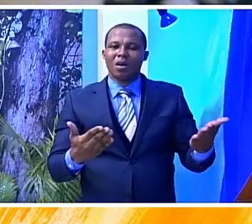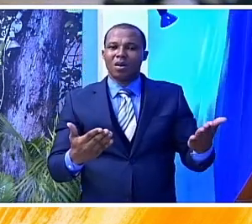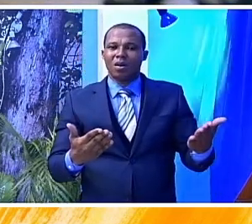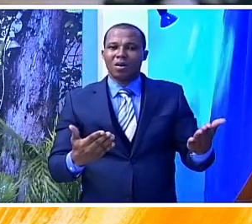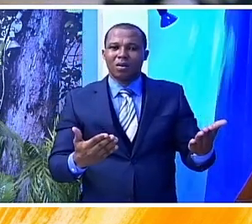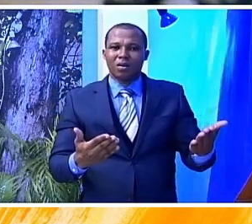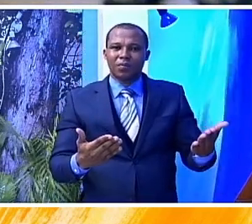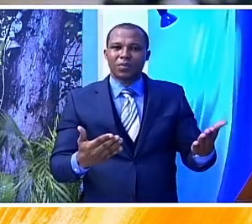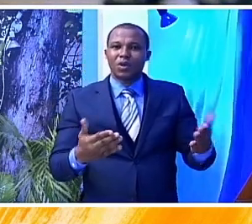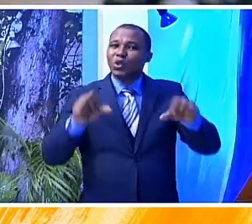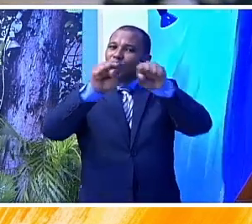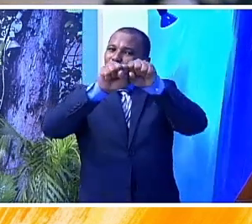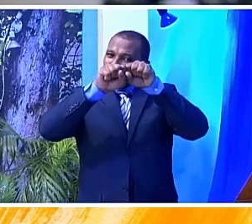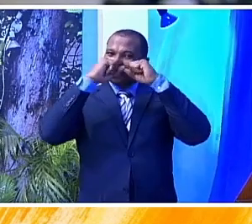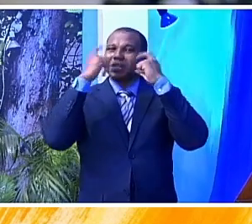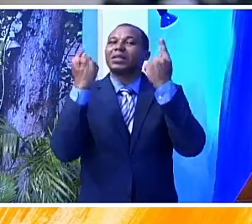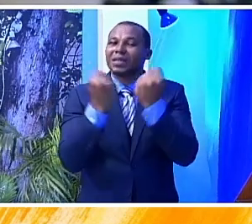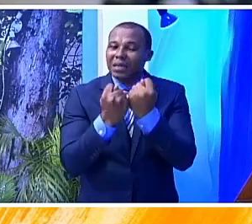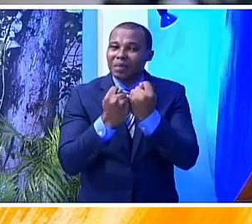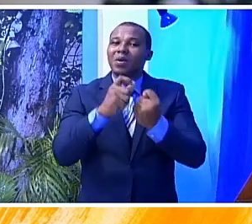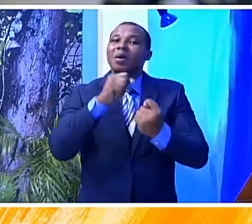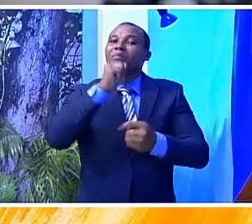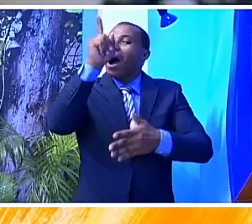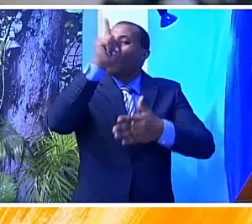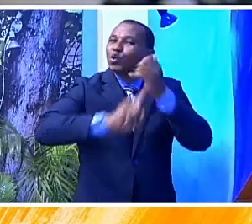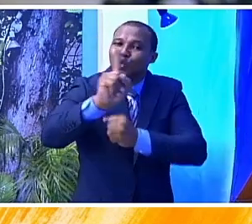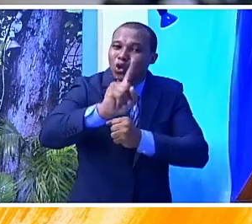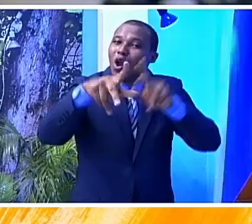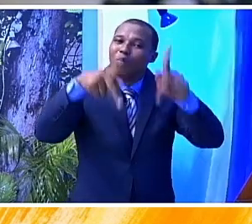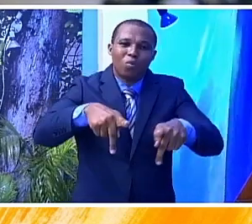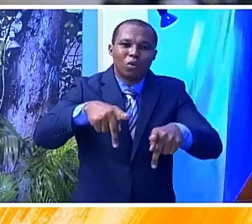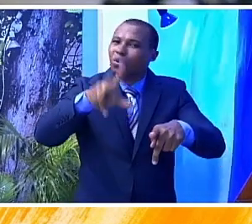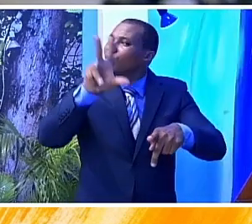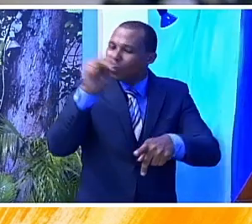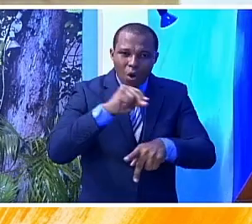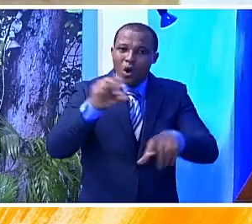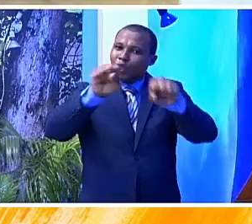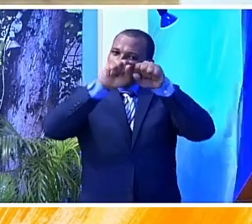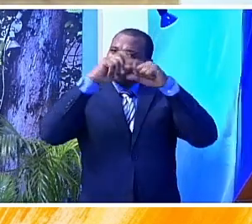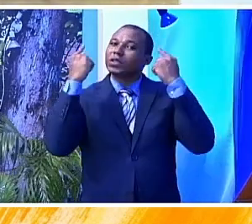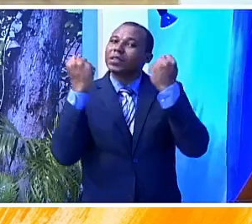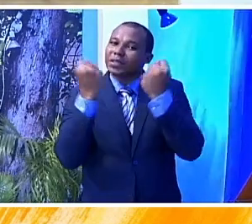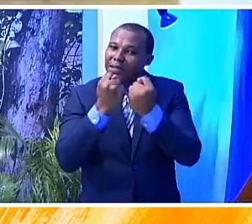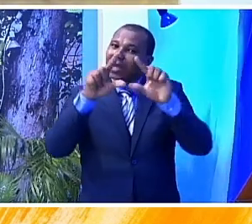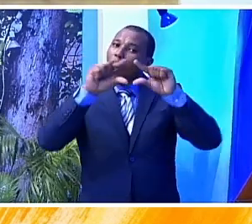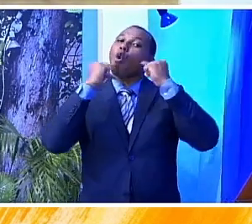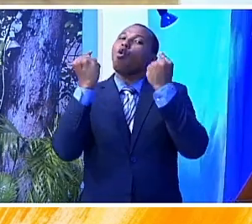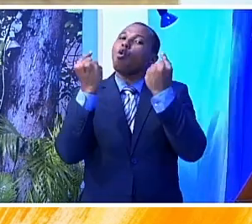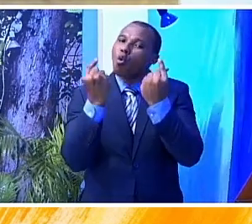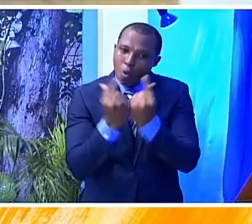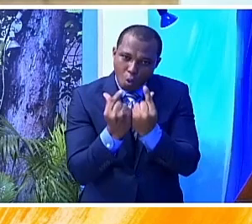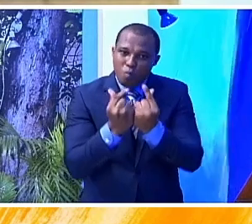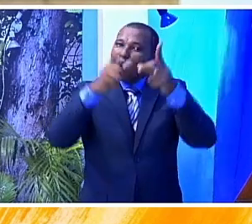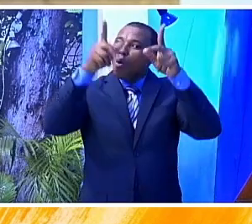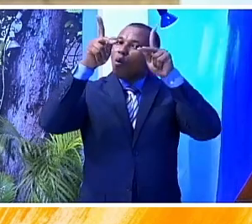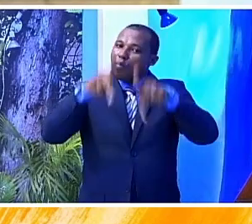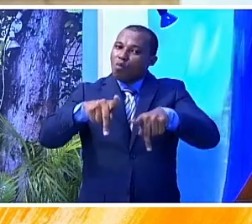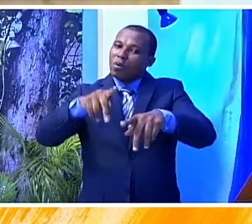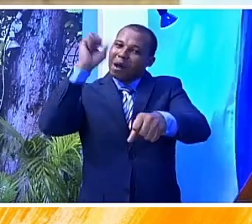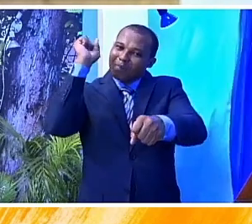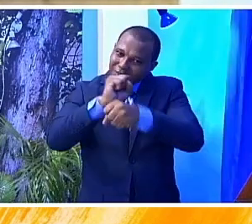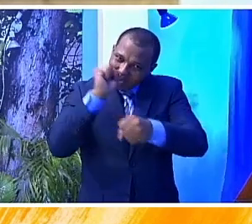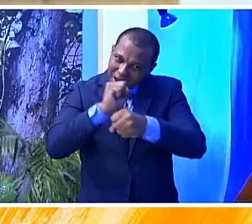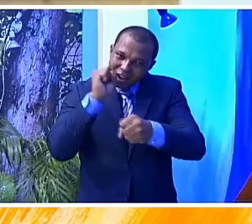avec individu. Yo fait société avec main dans la main. Si chaque monde a regardé pour continuer dans direction, yo